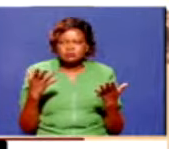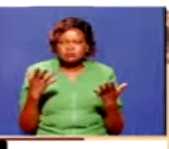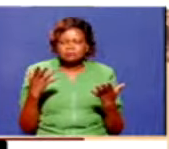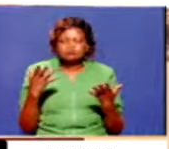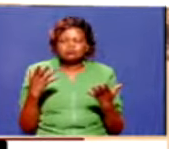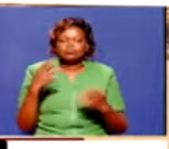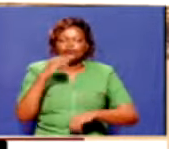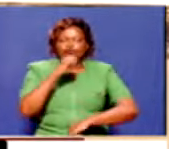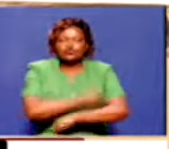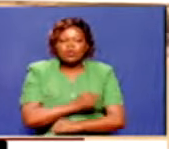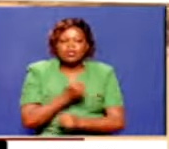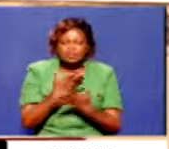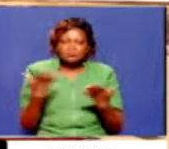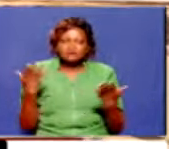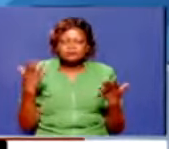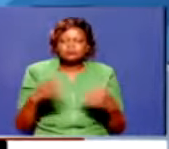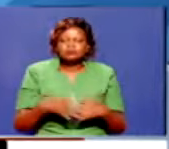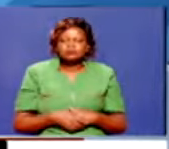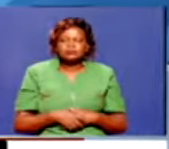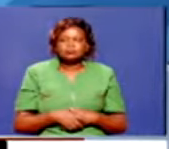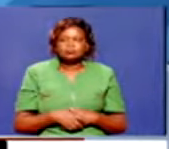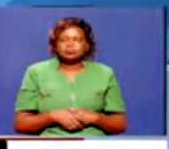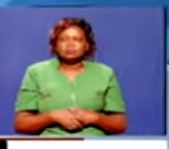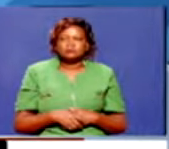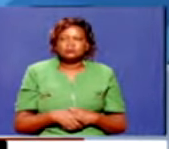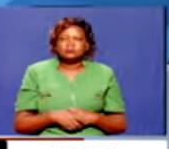Said, Darubini.